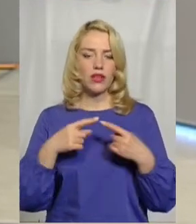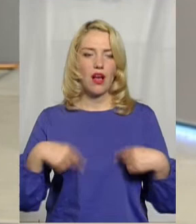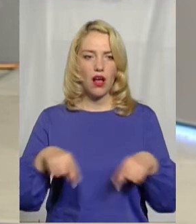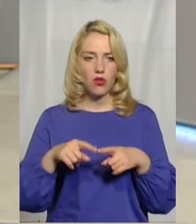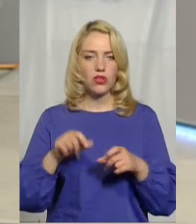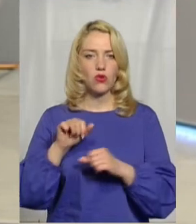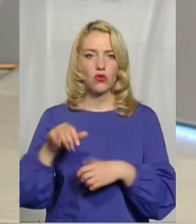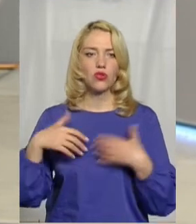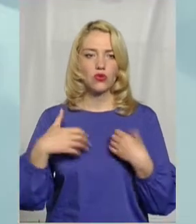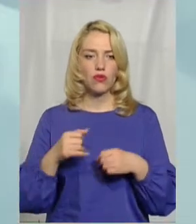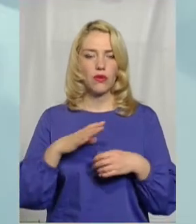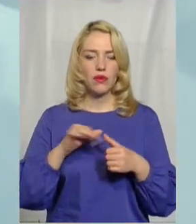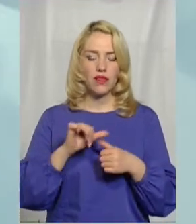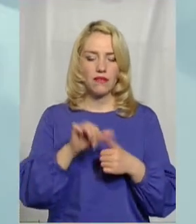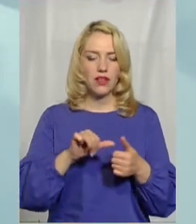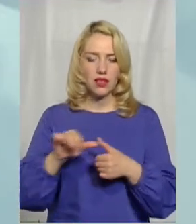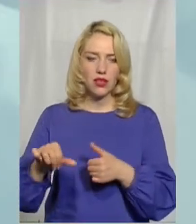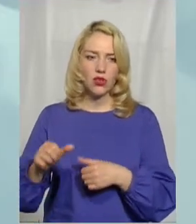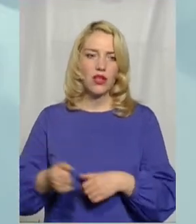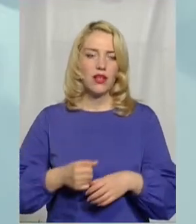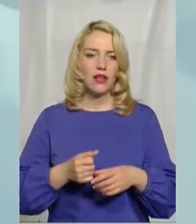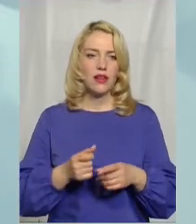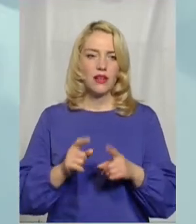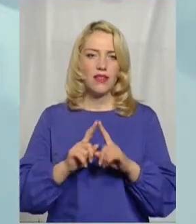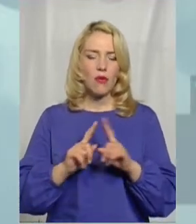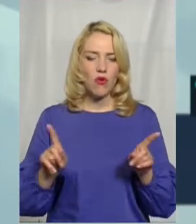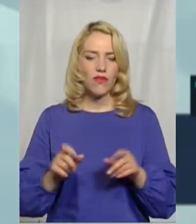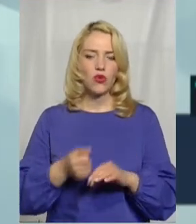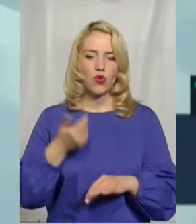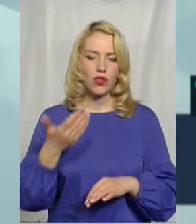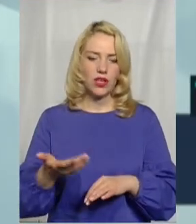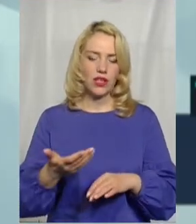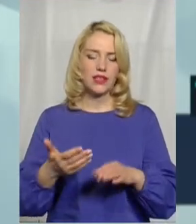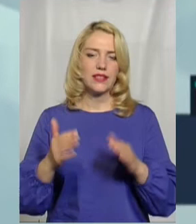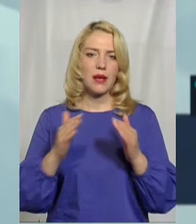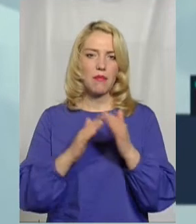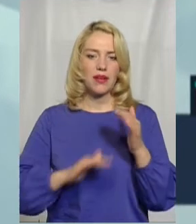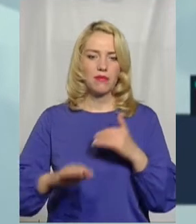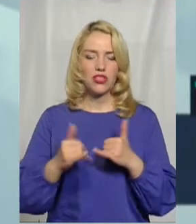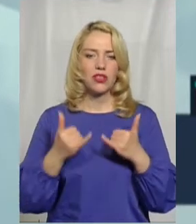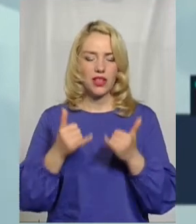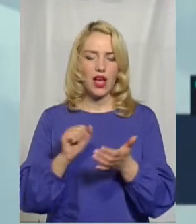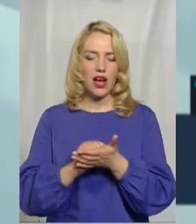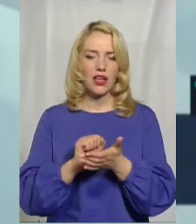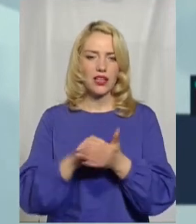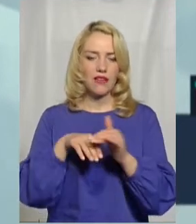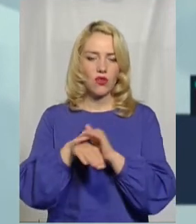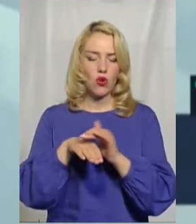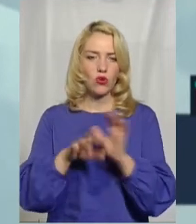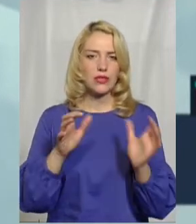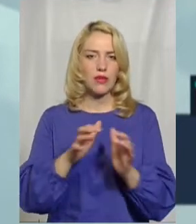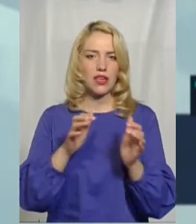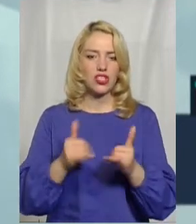охорони здоров'я, було виділено неймовірну кількість приміщень для архівного зберігання документів саме в закладах охорони